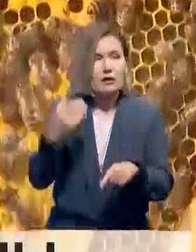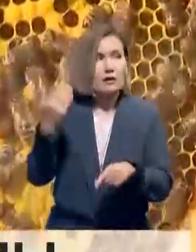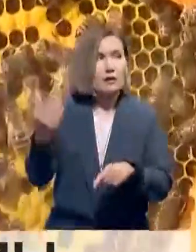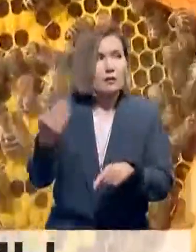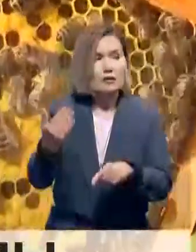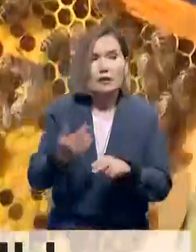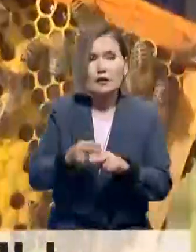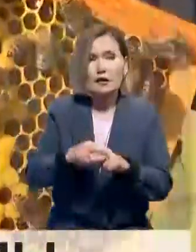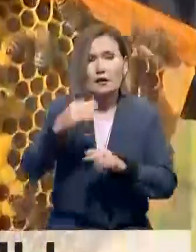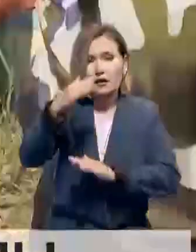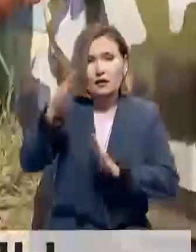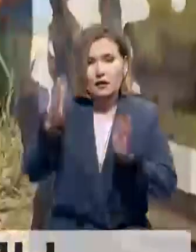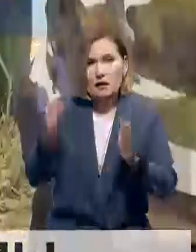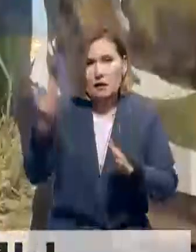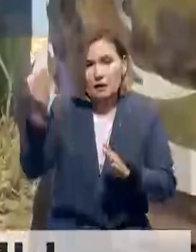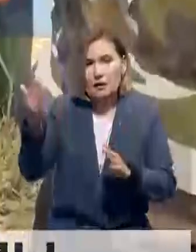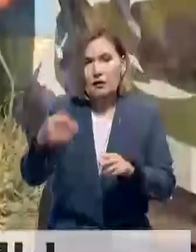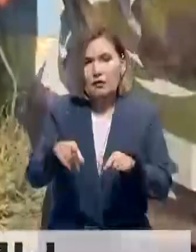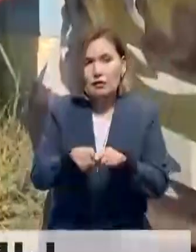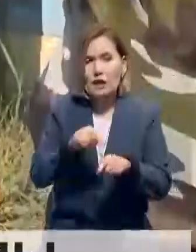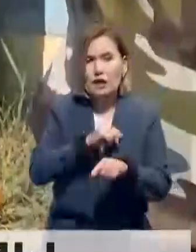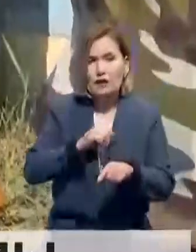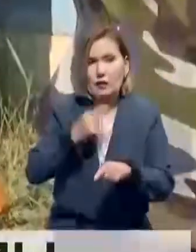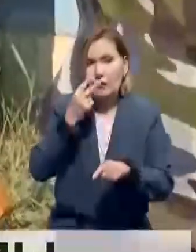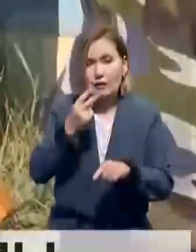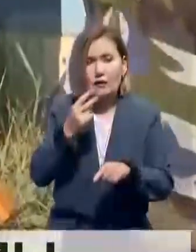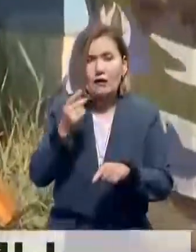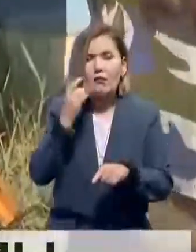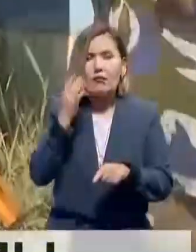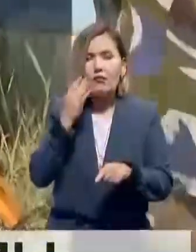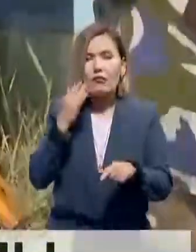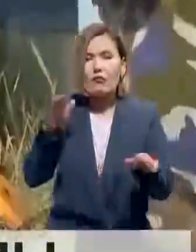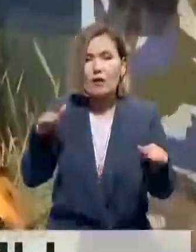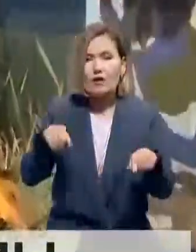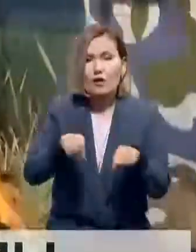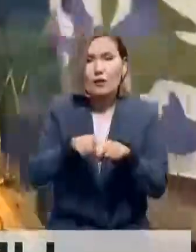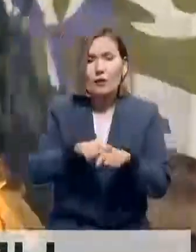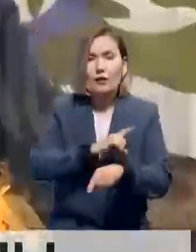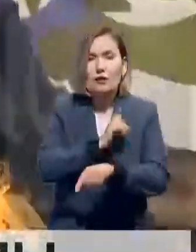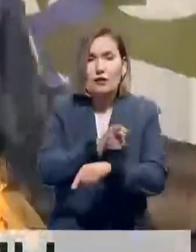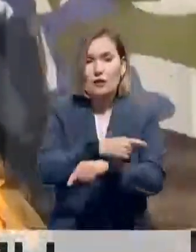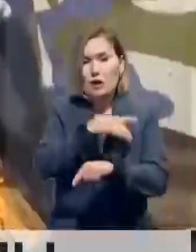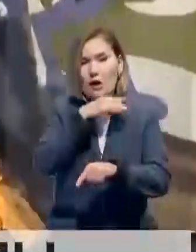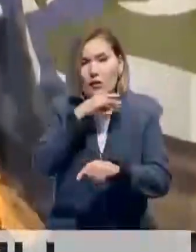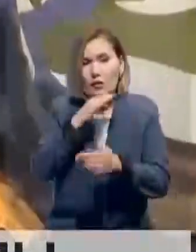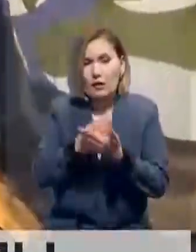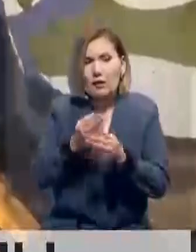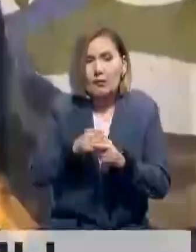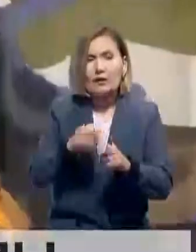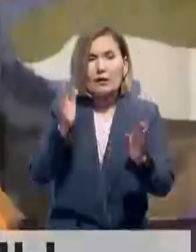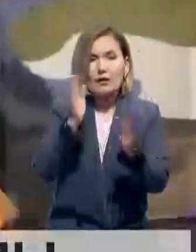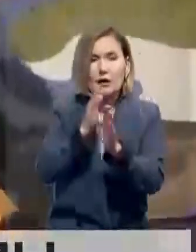нелері, жолақтары сәл ірі болады мыналар сияқтары. Үш жолақ болады. Бұның күн бал тарту қуаты жоғары, бұлар негізі